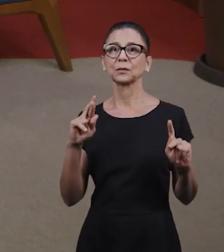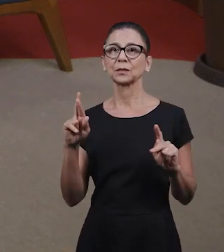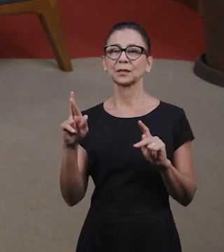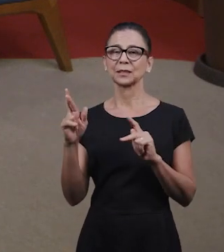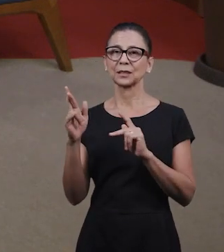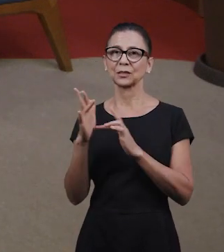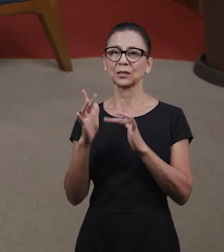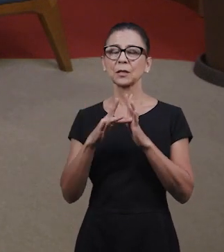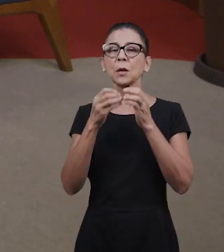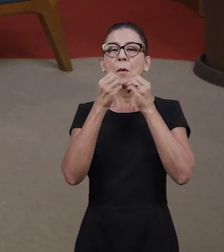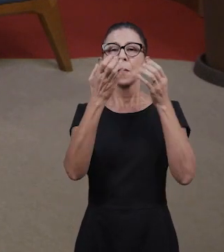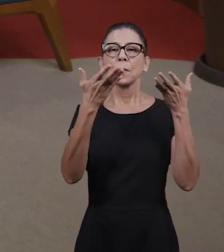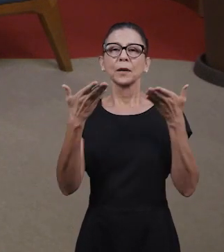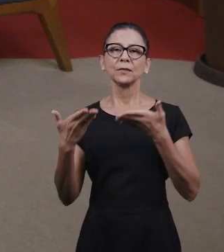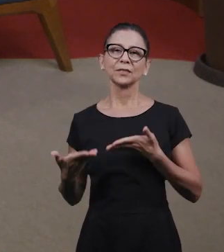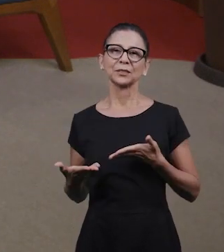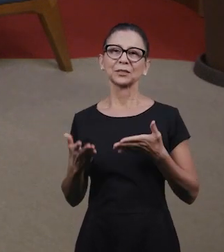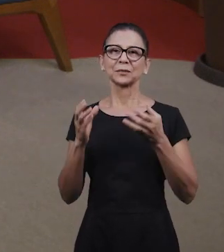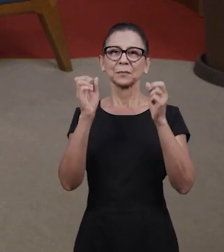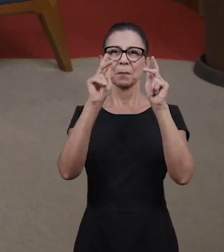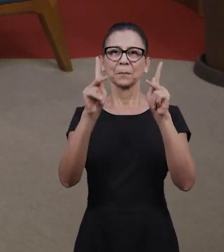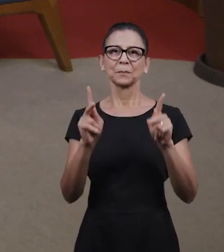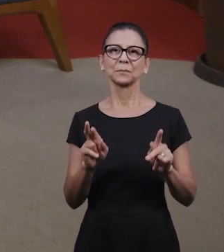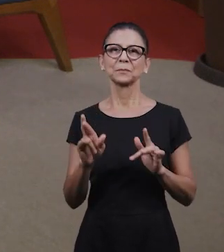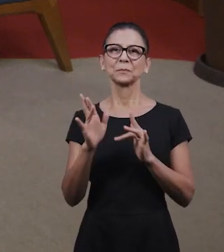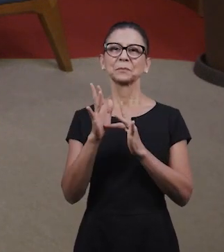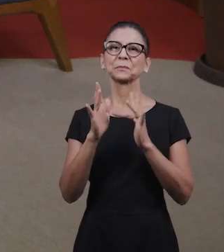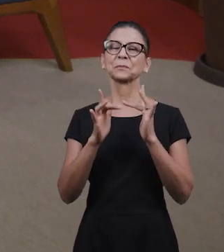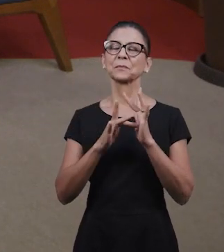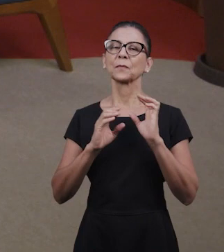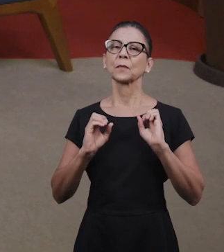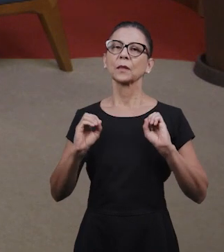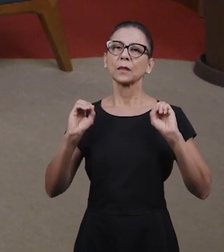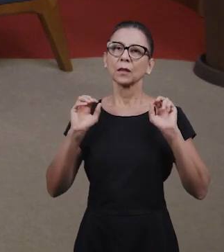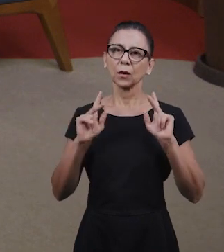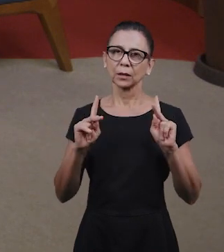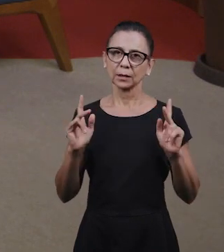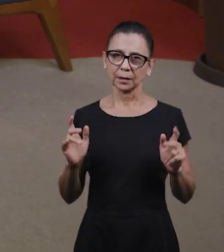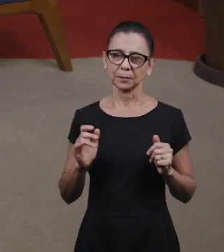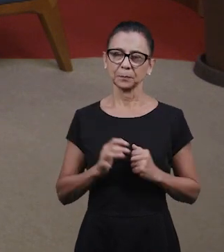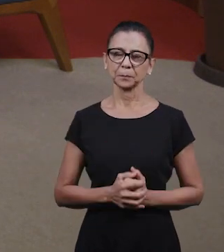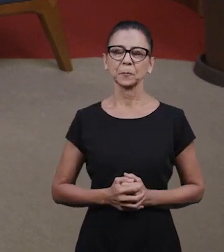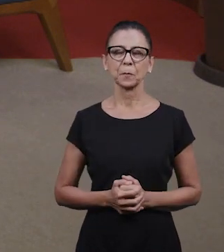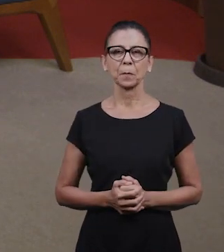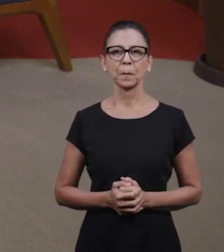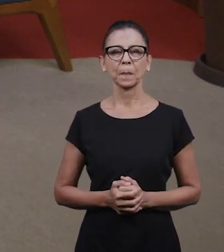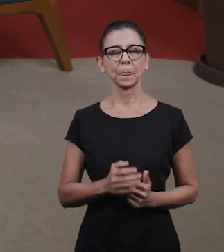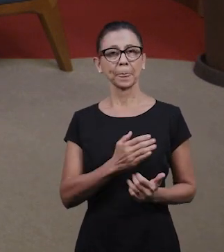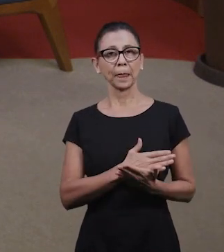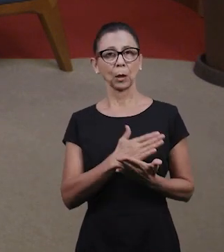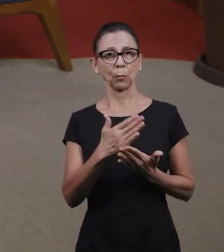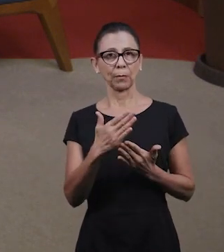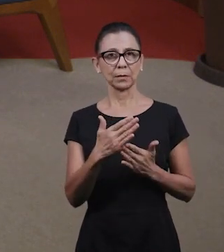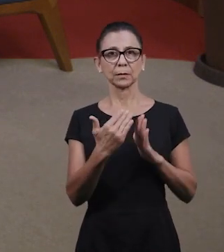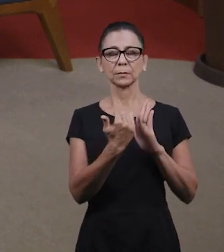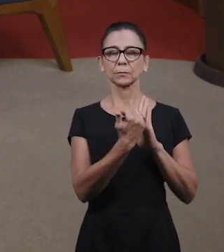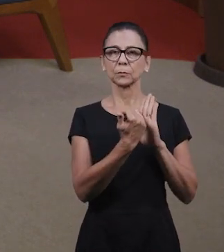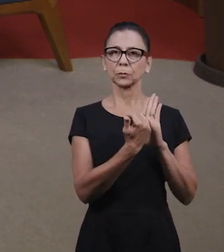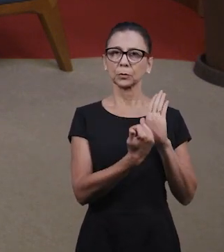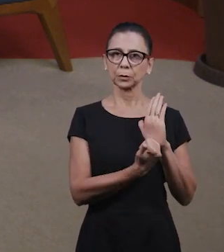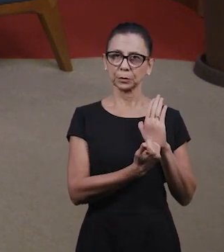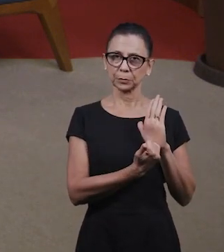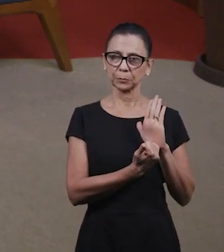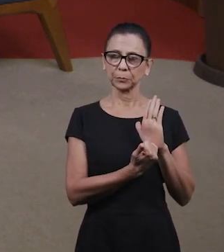José, Alexandre, sois bienvenue à tous, la paix du Seigneur Jésus. Très bien. Maintenant, nous allons commencer à